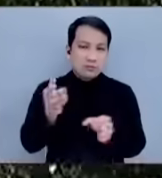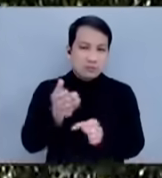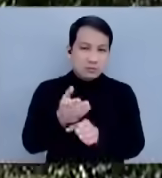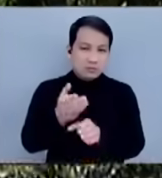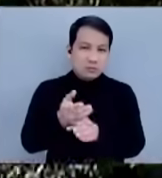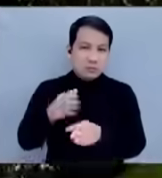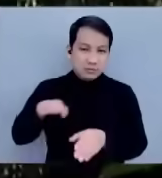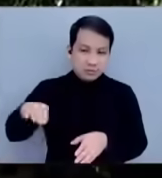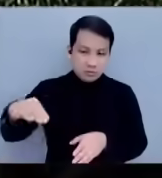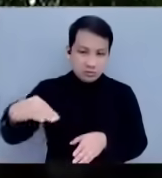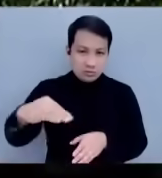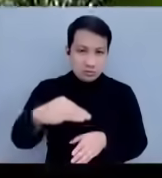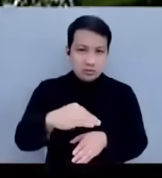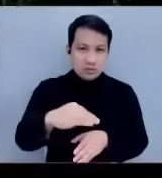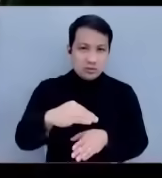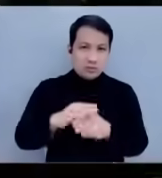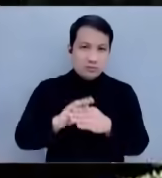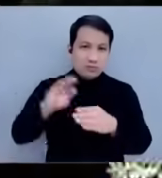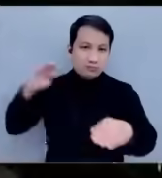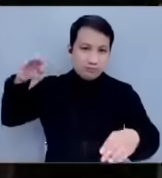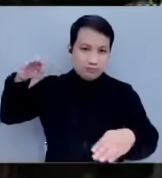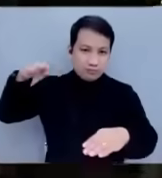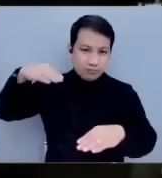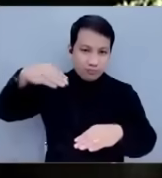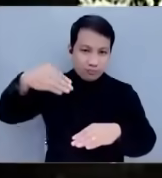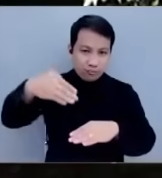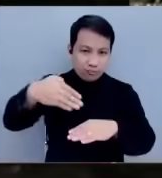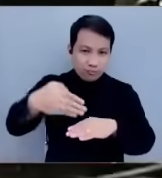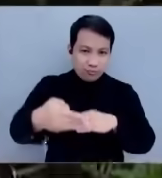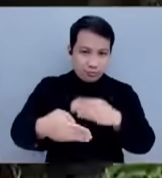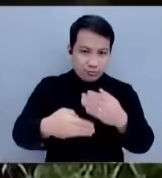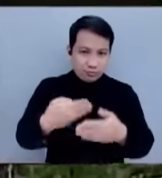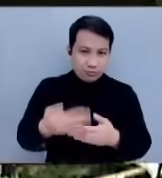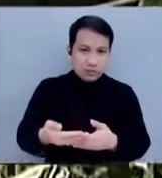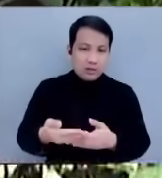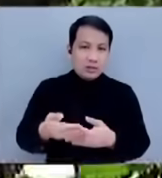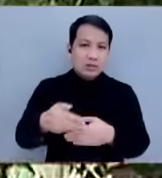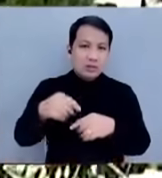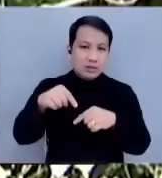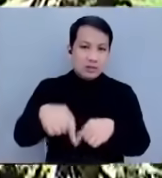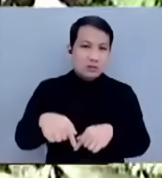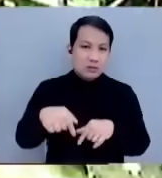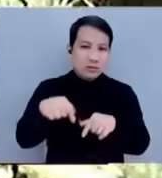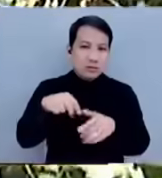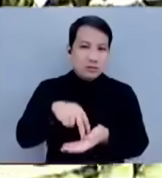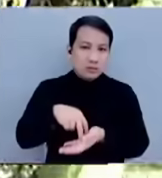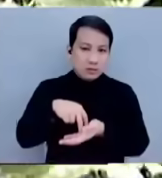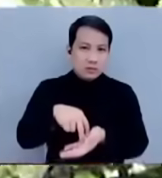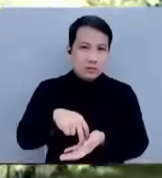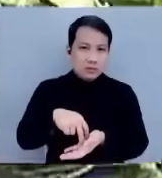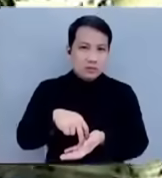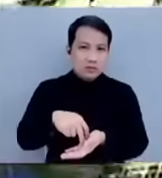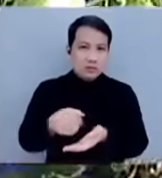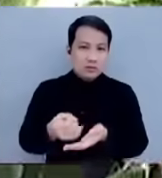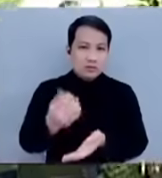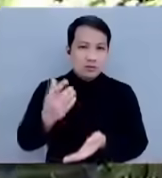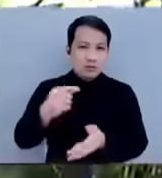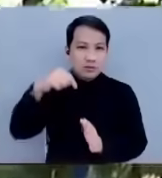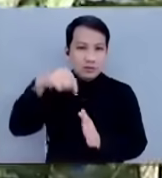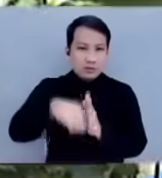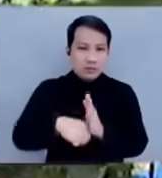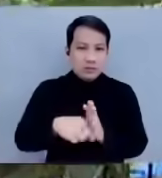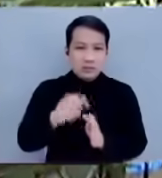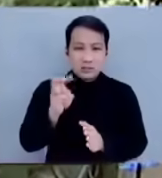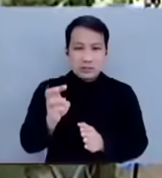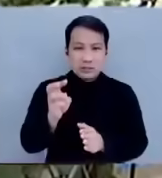sa barrier sa taas hanggang sa tuluyan itong mawala ng kontrol at mahulog dito sa kinatatayuan ko. Tinatayang may lalim na 60 hanggang 70